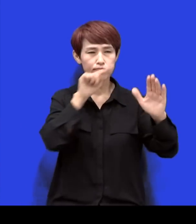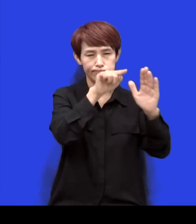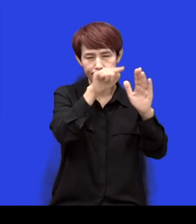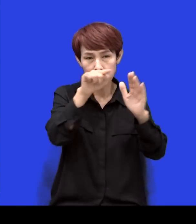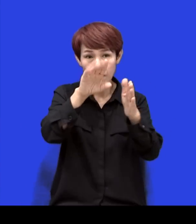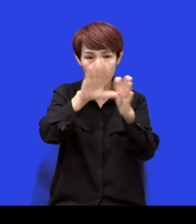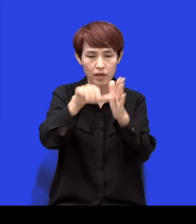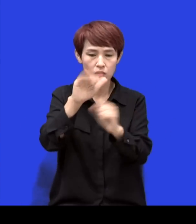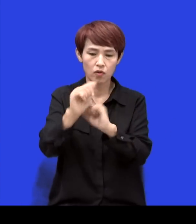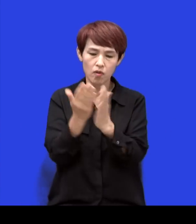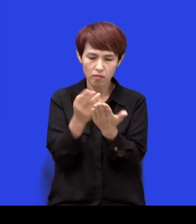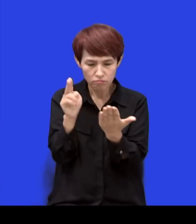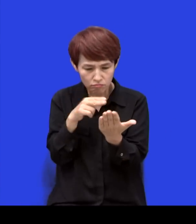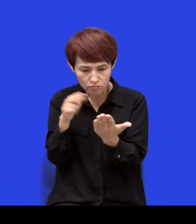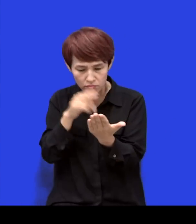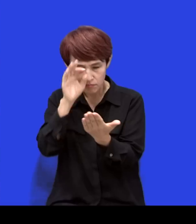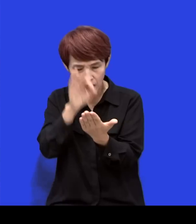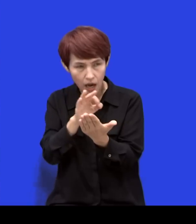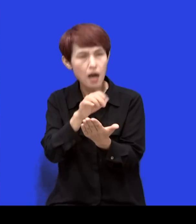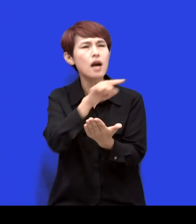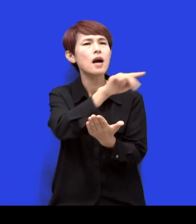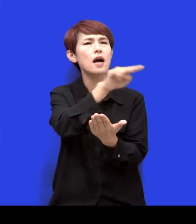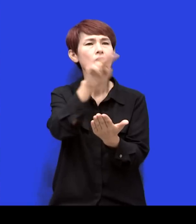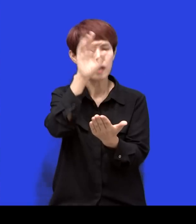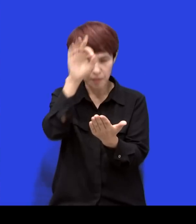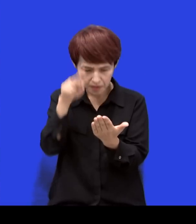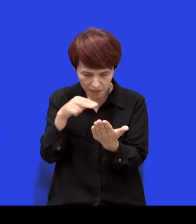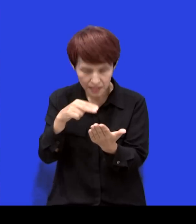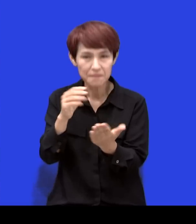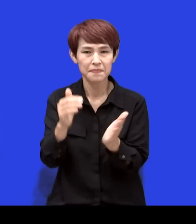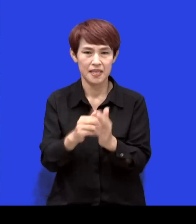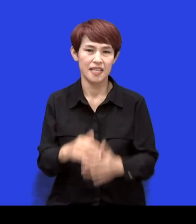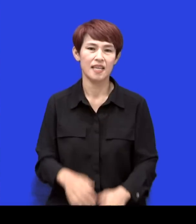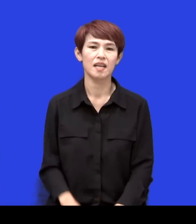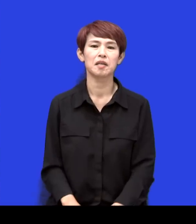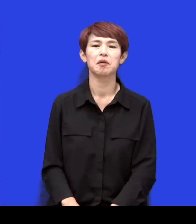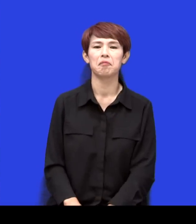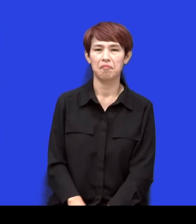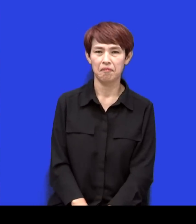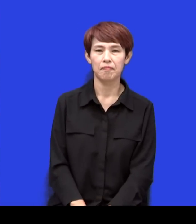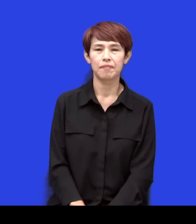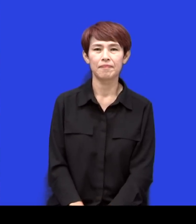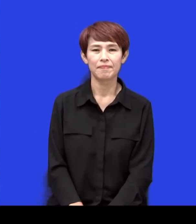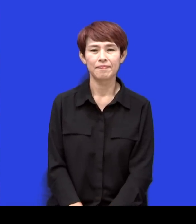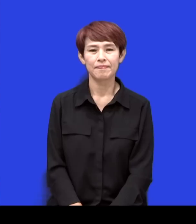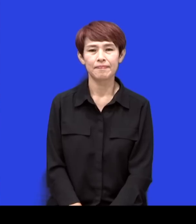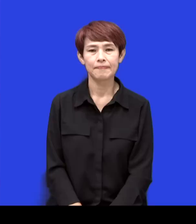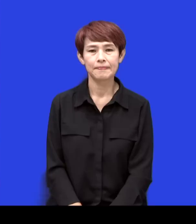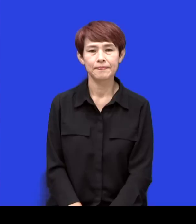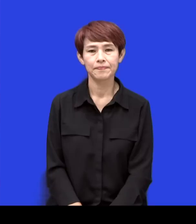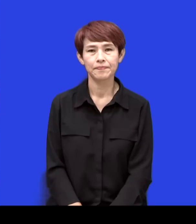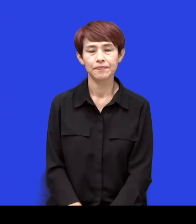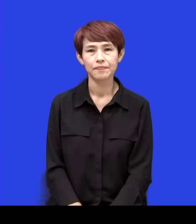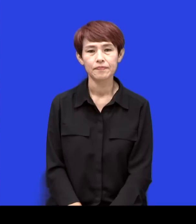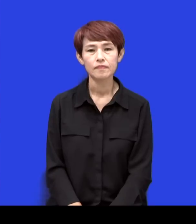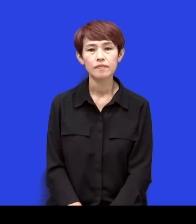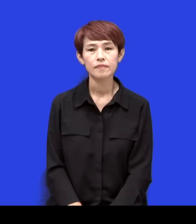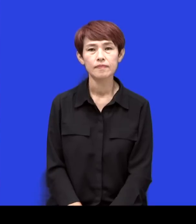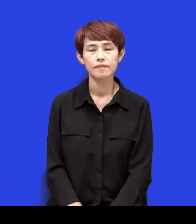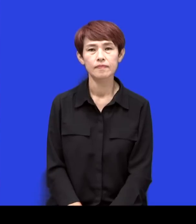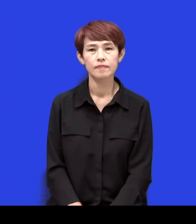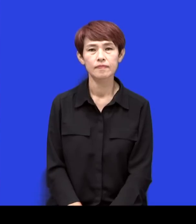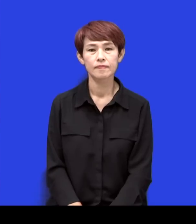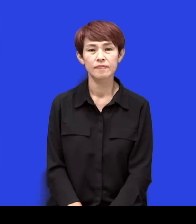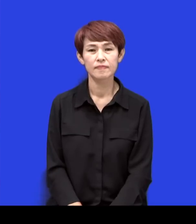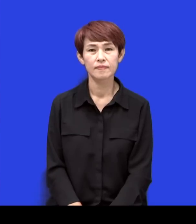그럴 때마다 이 성경 또 찾아 읽고. 예. 꼭 필요했네요. 야 오늘 새로운 유학 정보가 나가고. 예. 아니 아까 서두에도